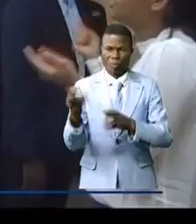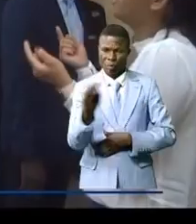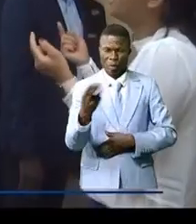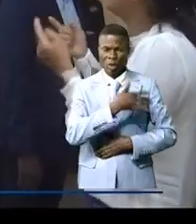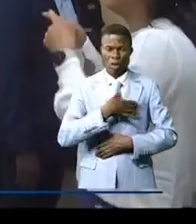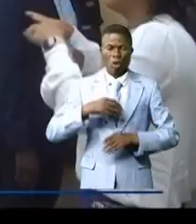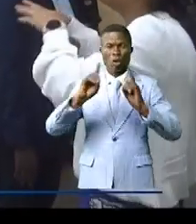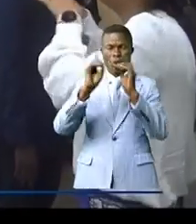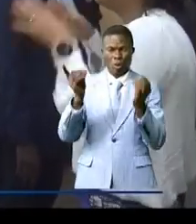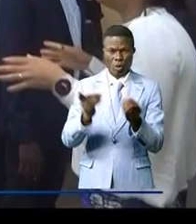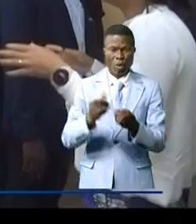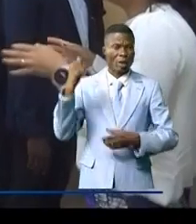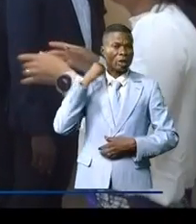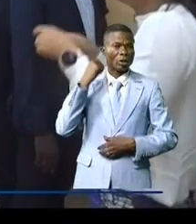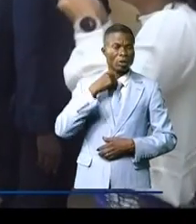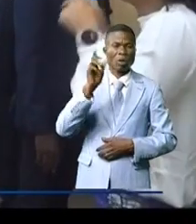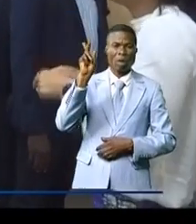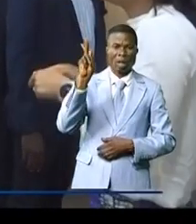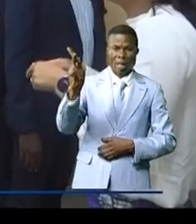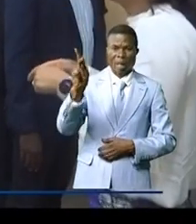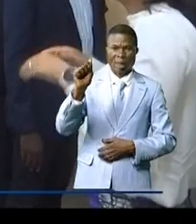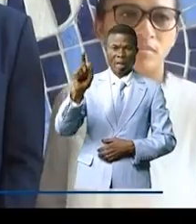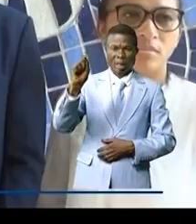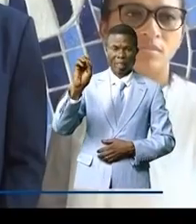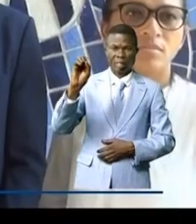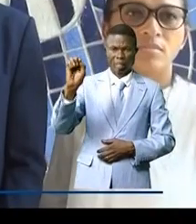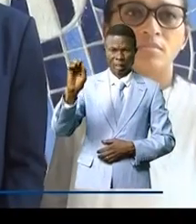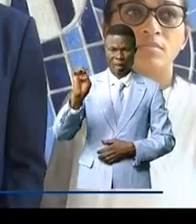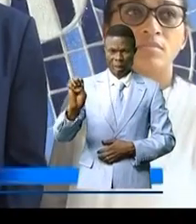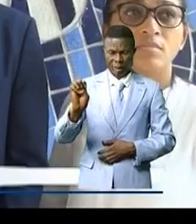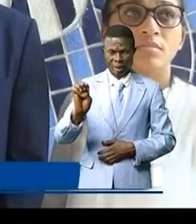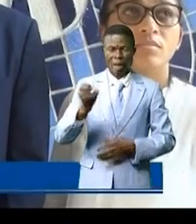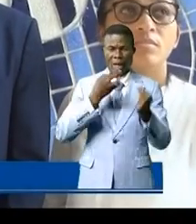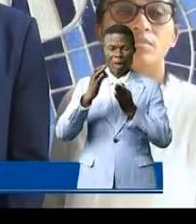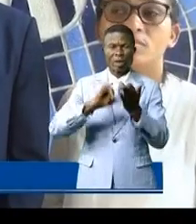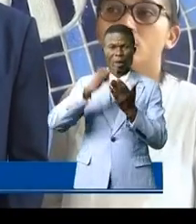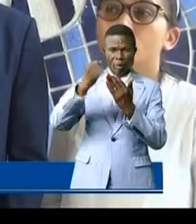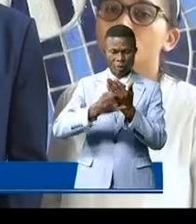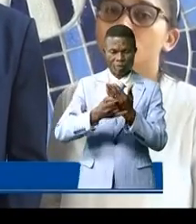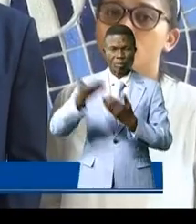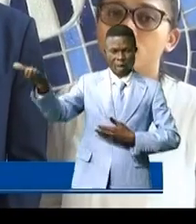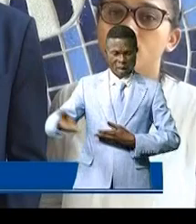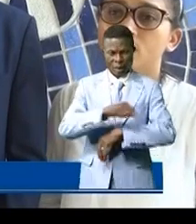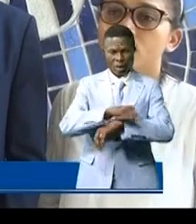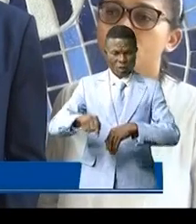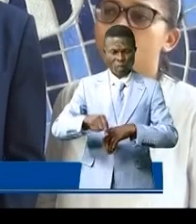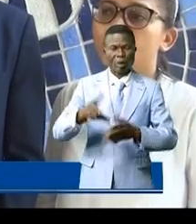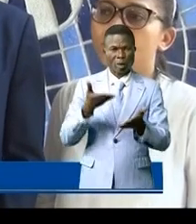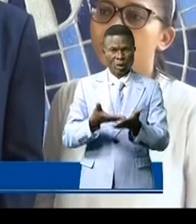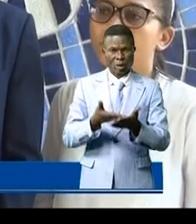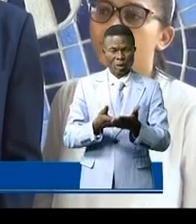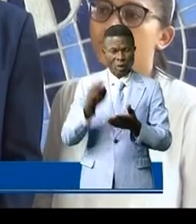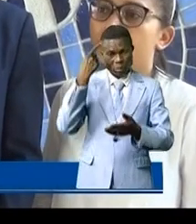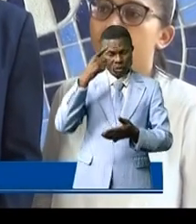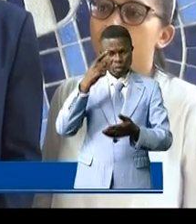de la délégation, Dr Tatete explicite le projet. Nous avons été reçus, malgré l'emploi du temps du DG de la RTNC, afin